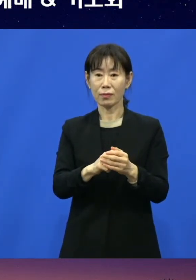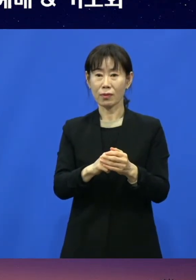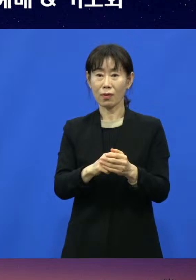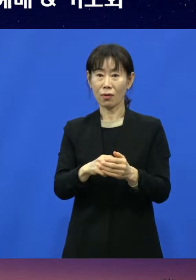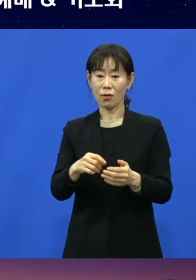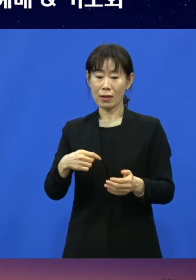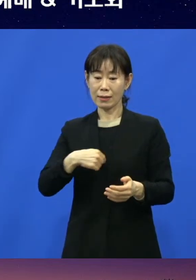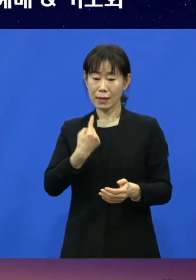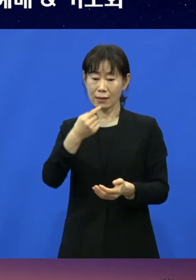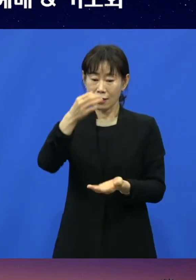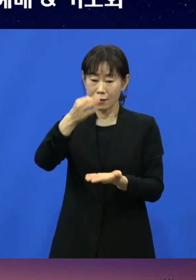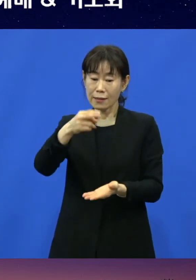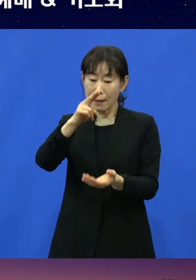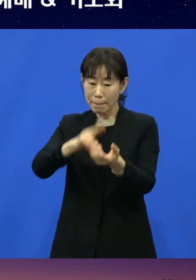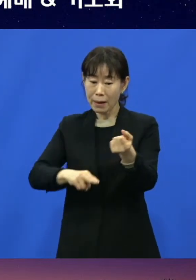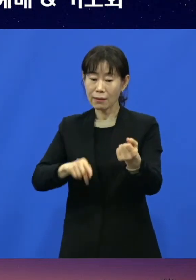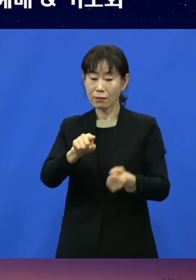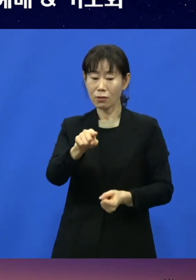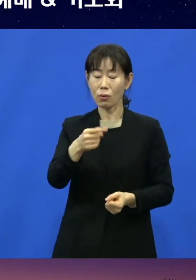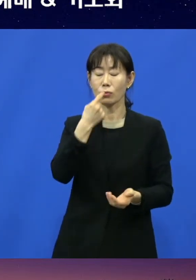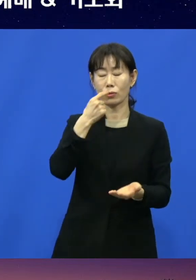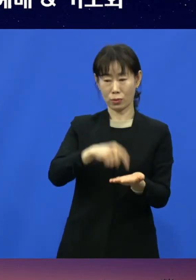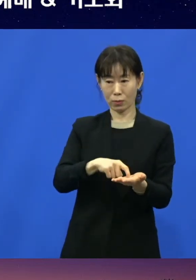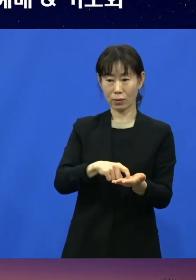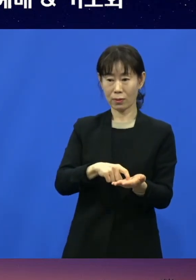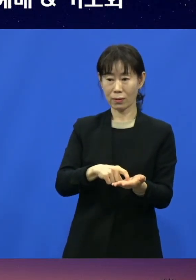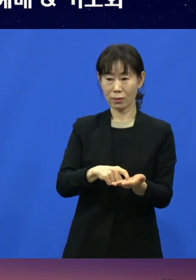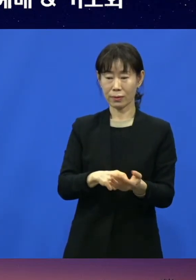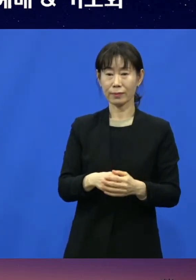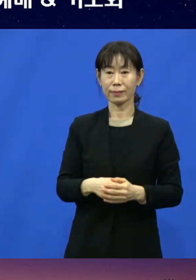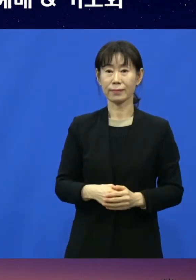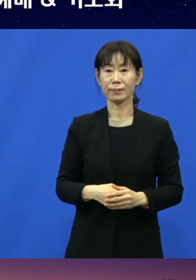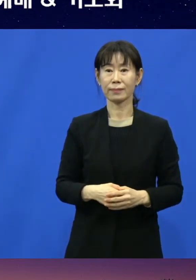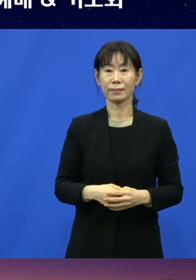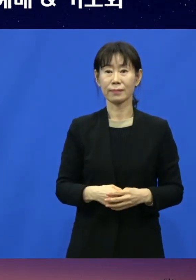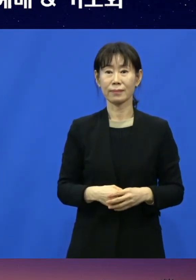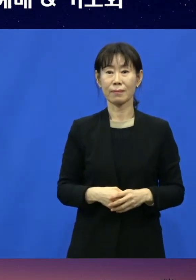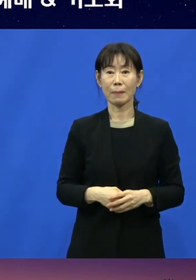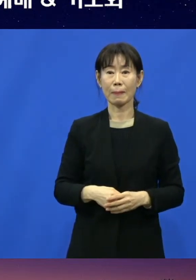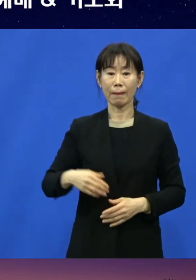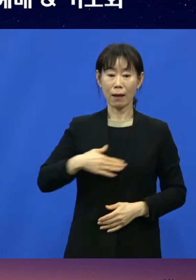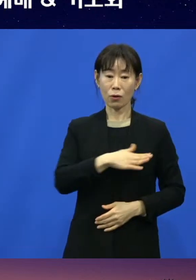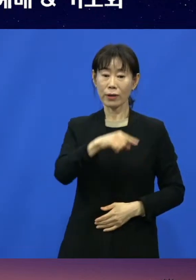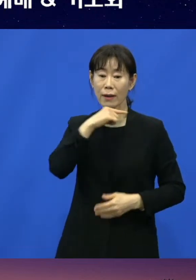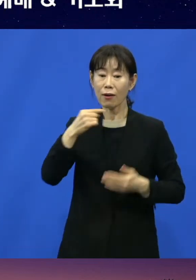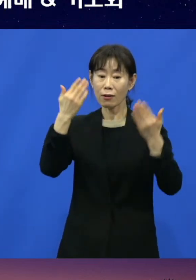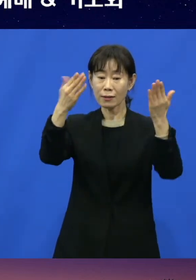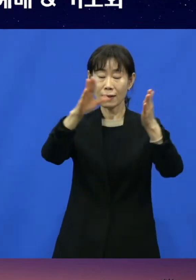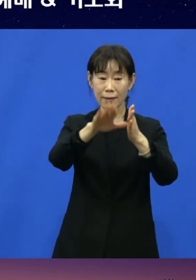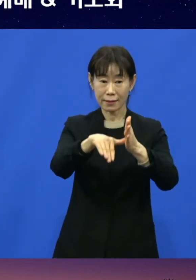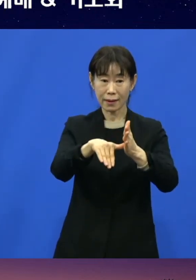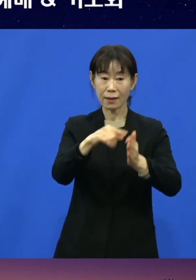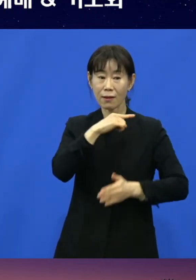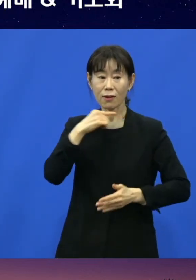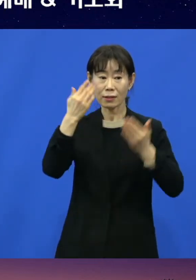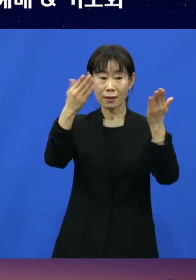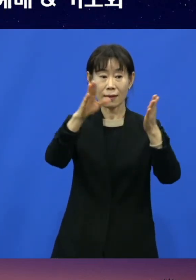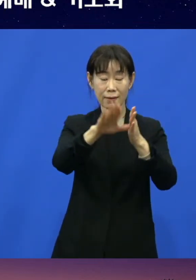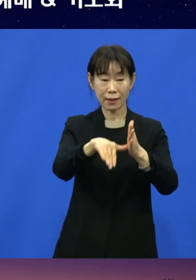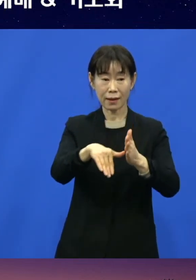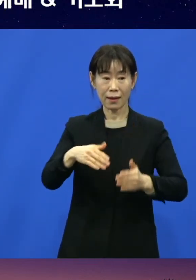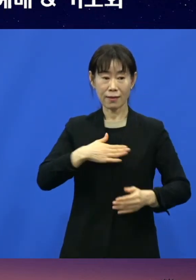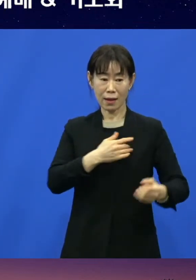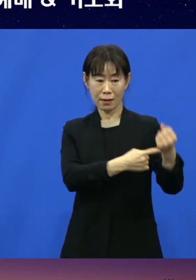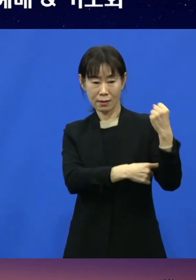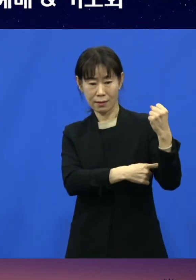자신의 재산을 팔 수 있게 하는 힘이 자신에게서 나온 거예요. 여러분, 우리가 헌신을 한다 할지라도, 희생을 한다 할지라도 그게 우리에게서 나올